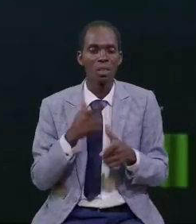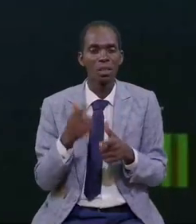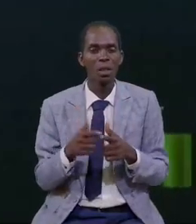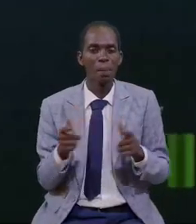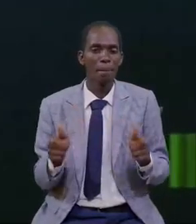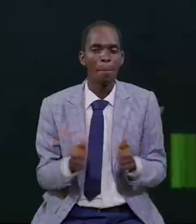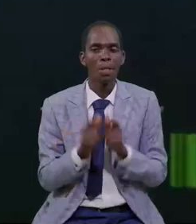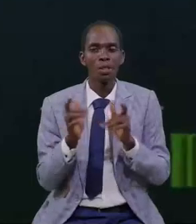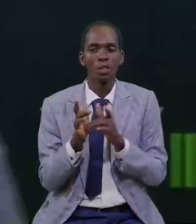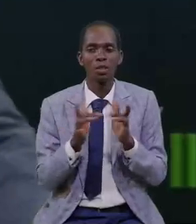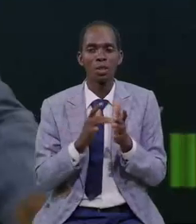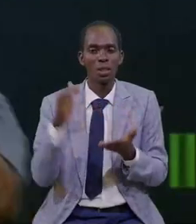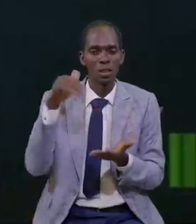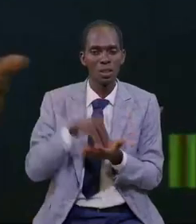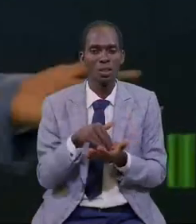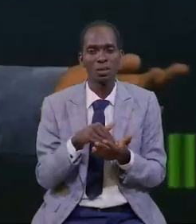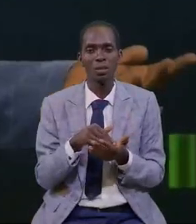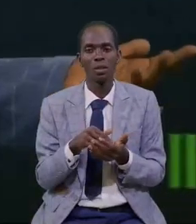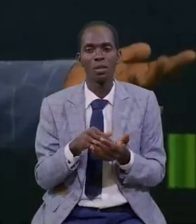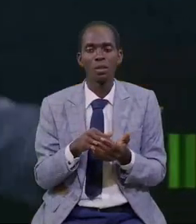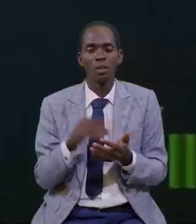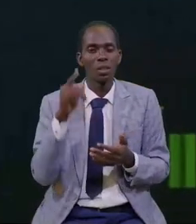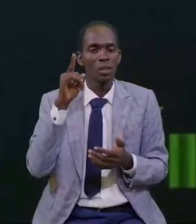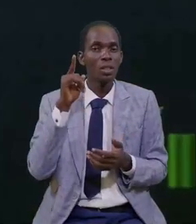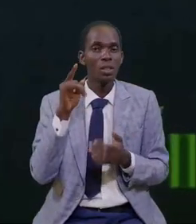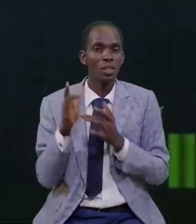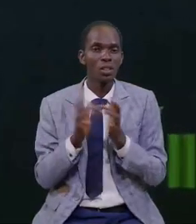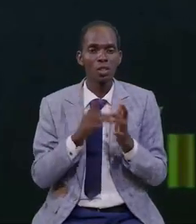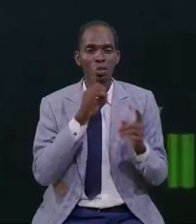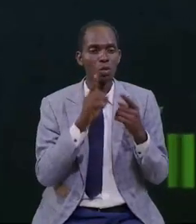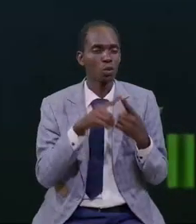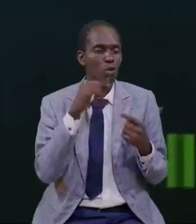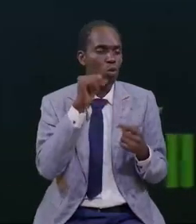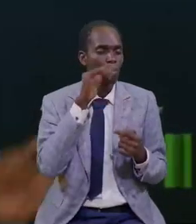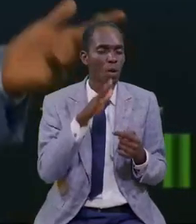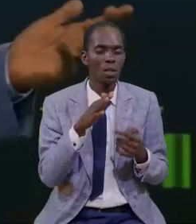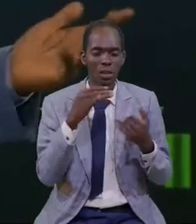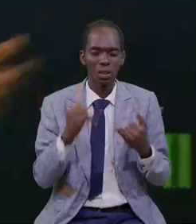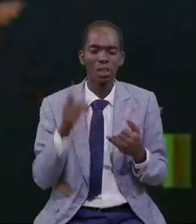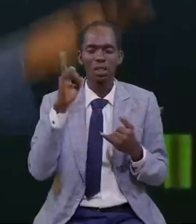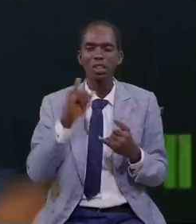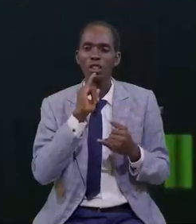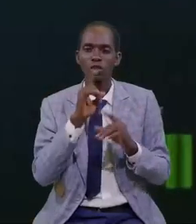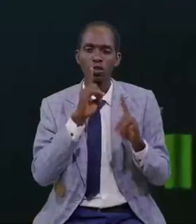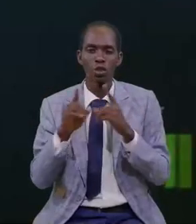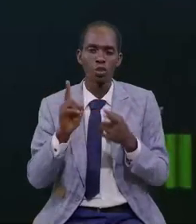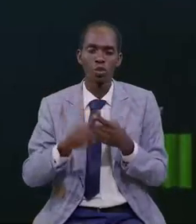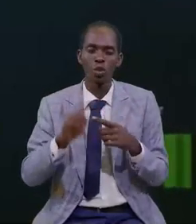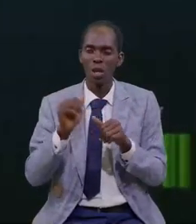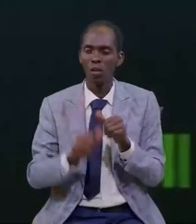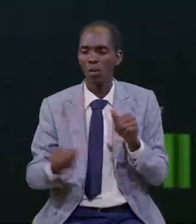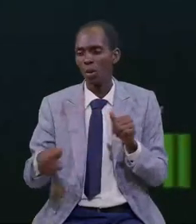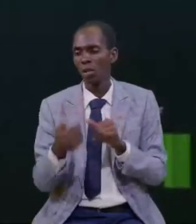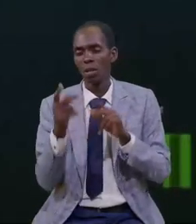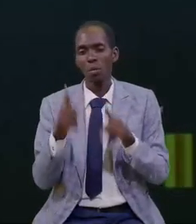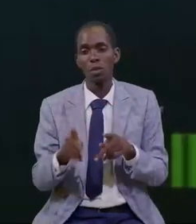dit il en parlant la femme il parle maintenant à tout le monde il te parle il me parle et il